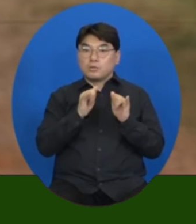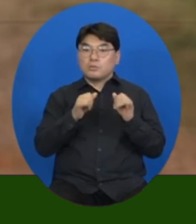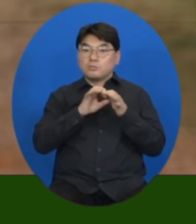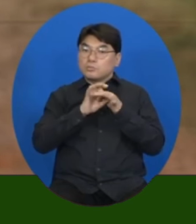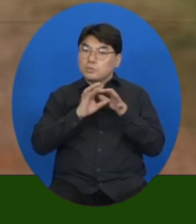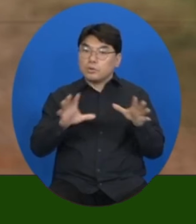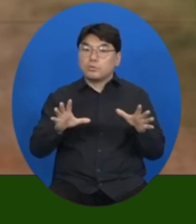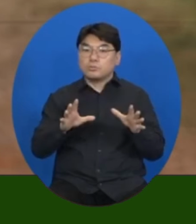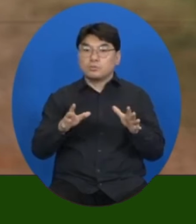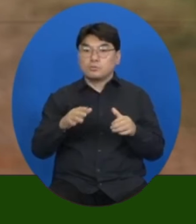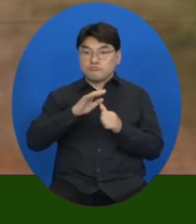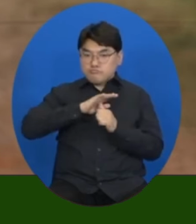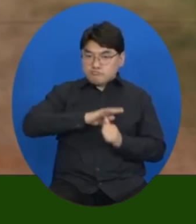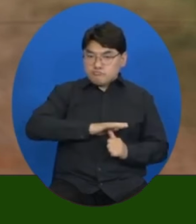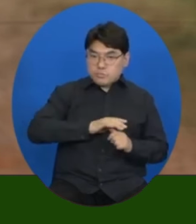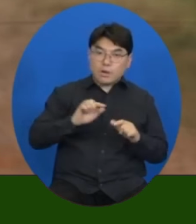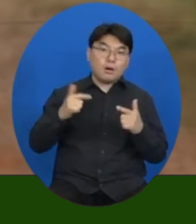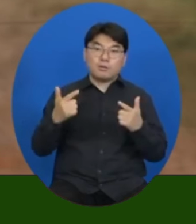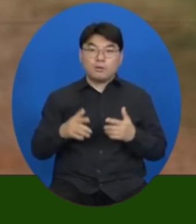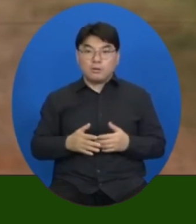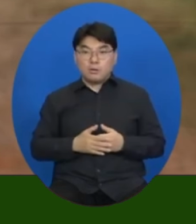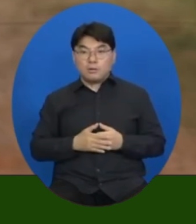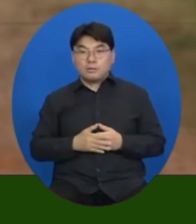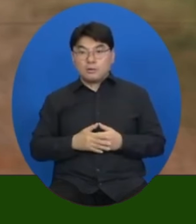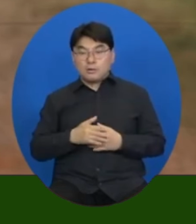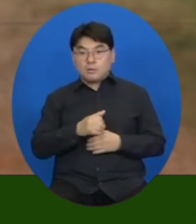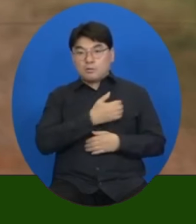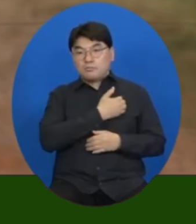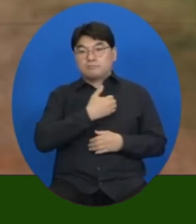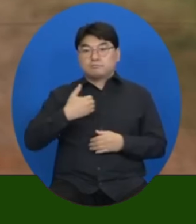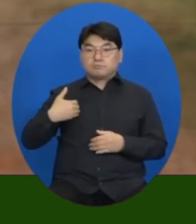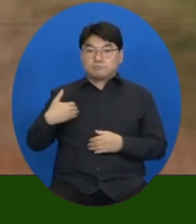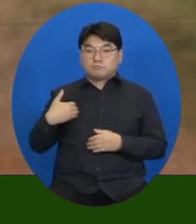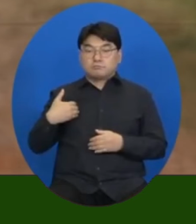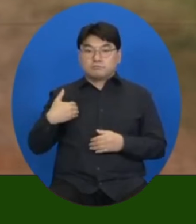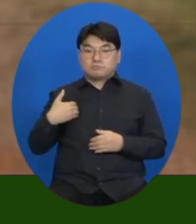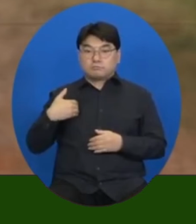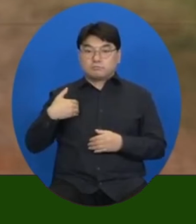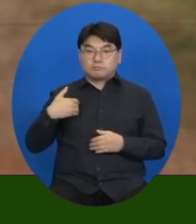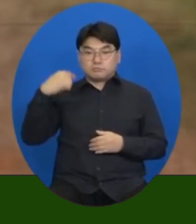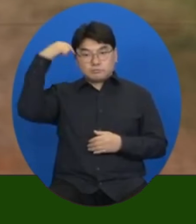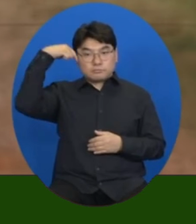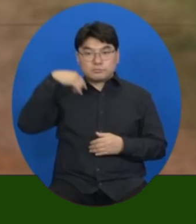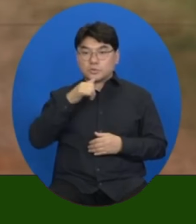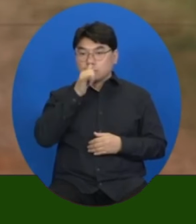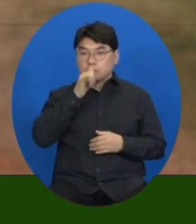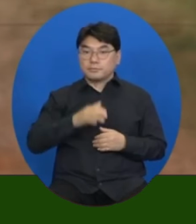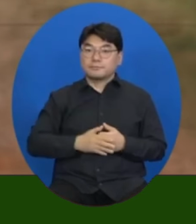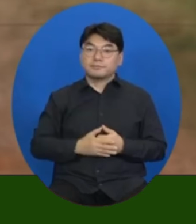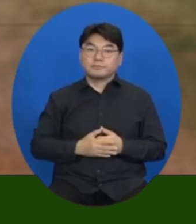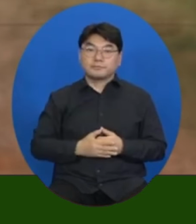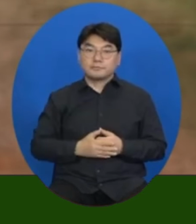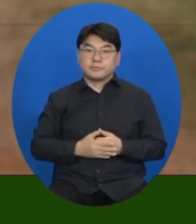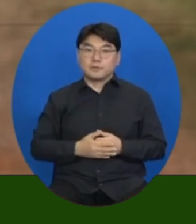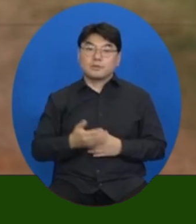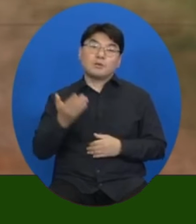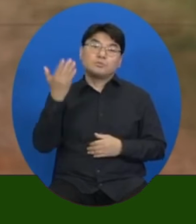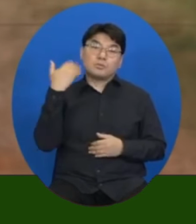않아요 전혀 쫄지 않아요 너무 담대한 거예요 예전에는 베드로가